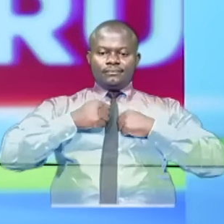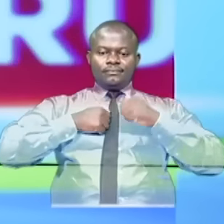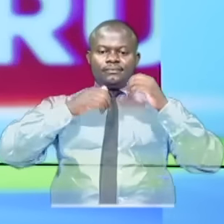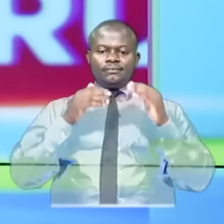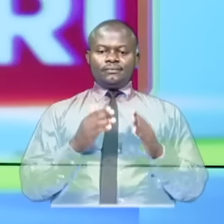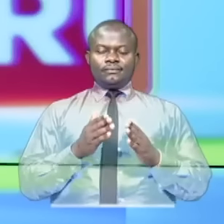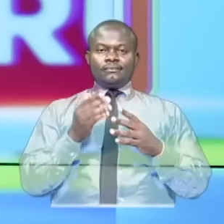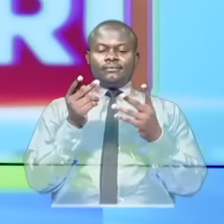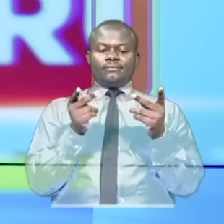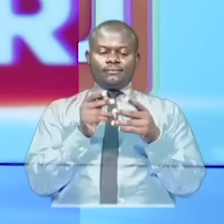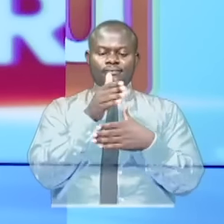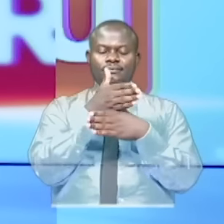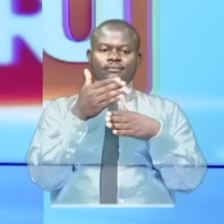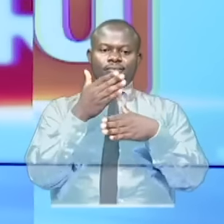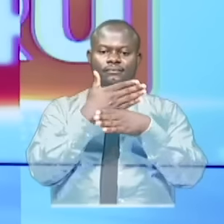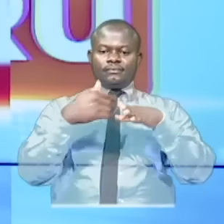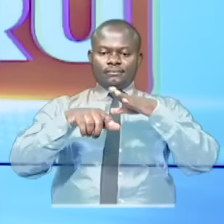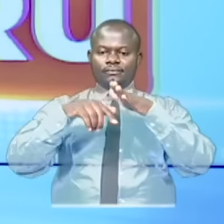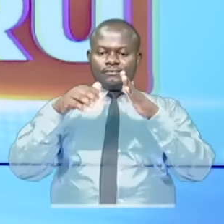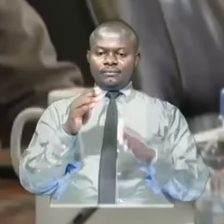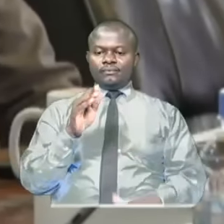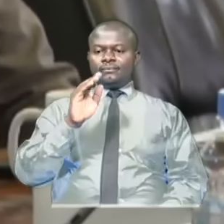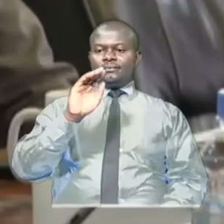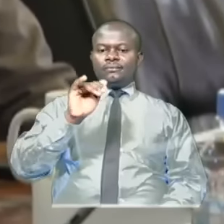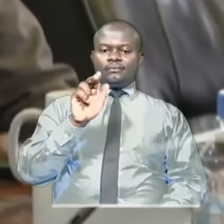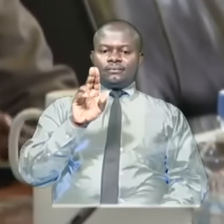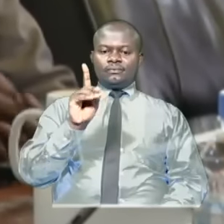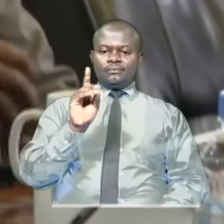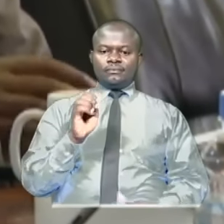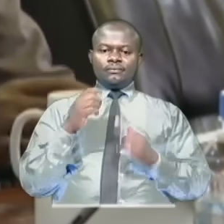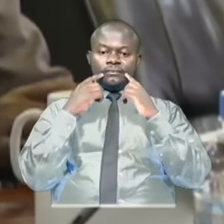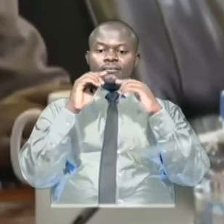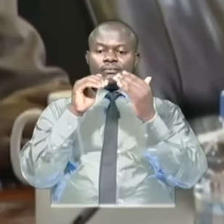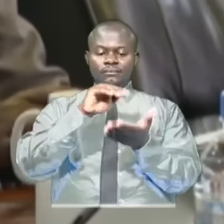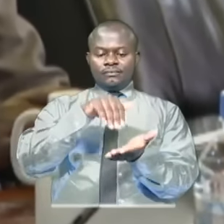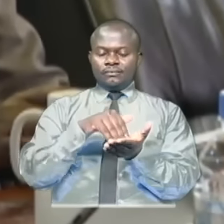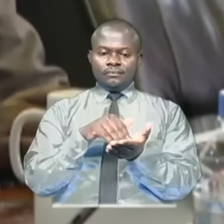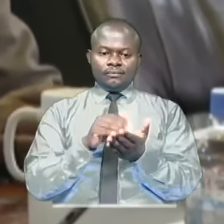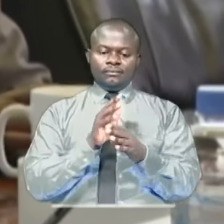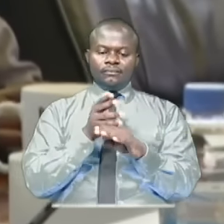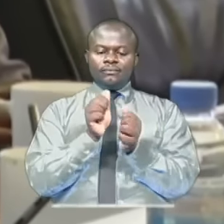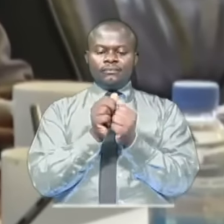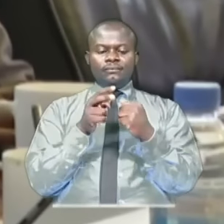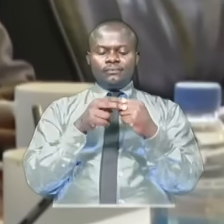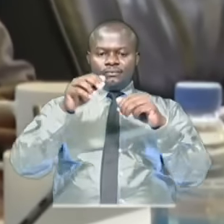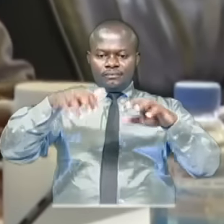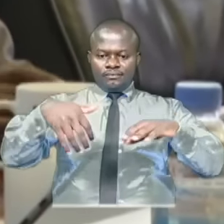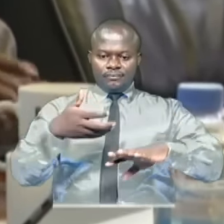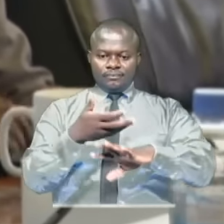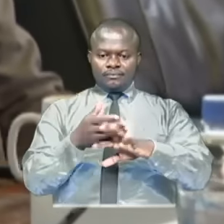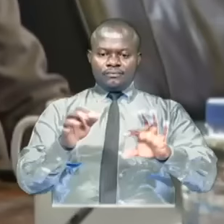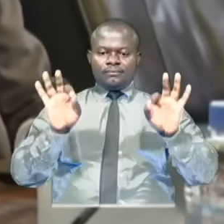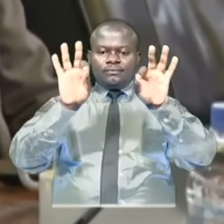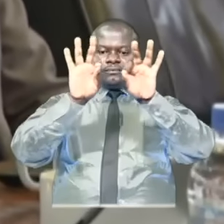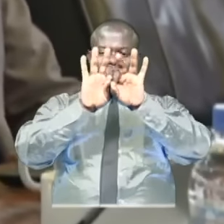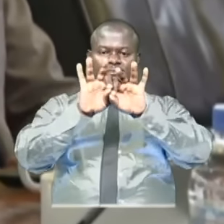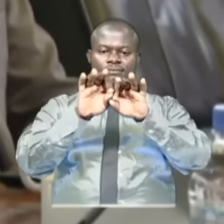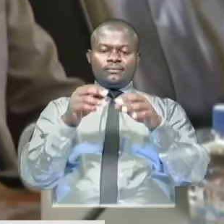aho Minisitiri w'Ubutegetsi bw'Igihugu Jean Claude Musabyimana avuga ko ibigo bigera kuri 17 by'ubucukuzi bw'amabuye